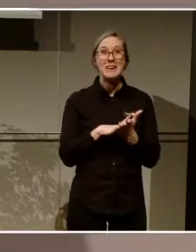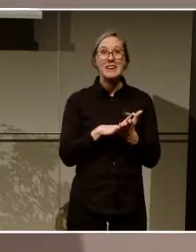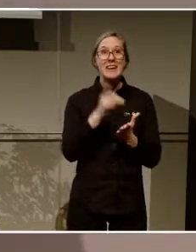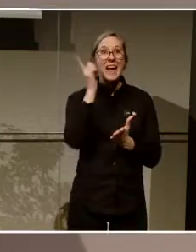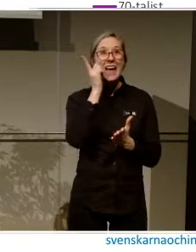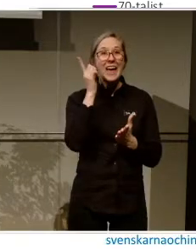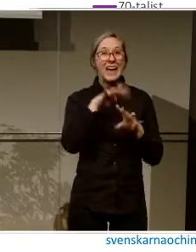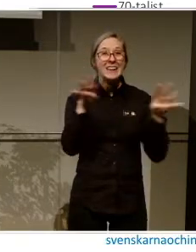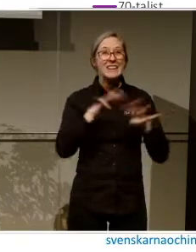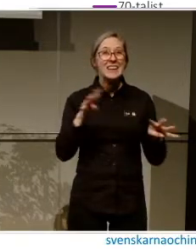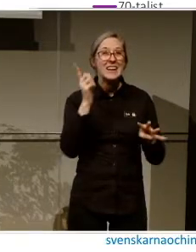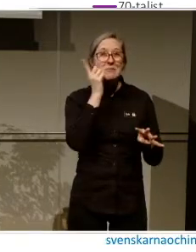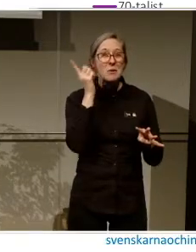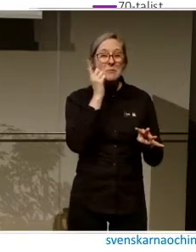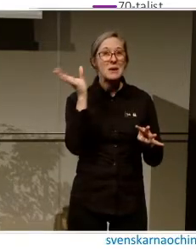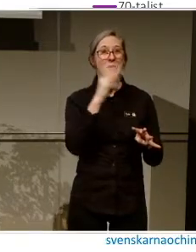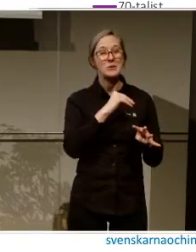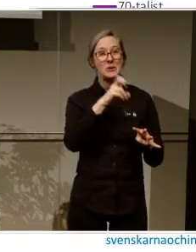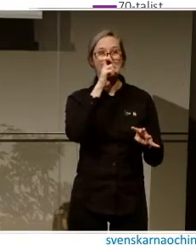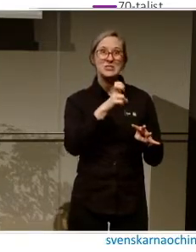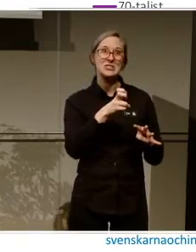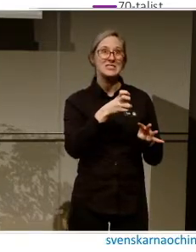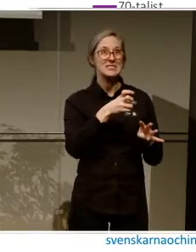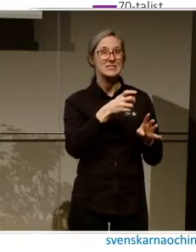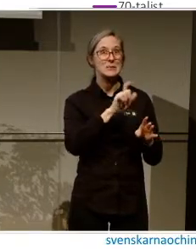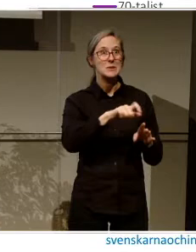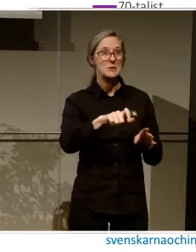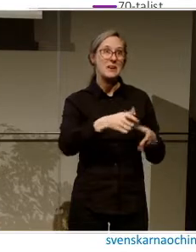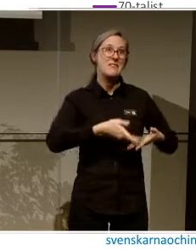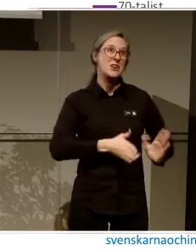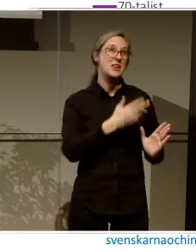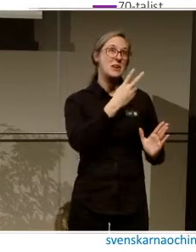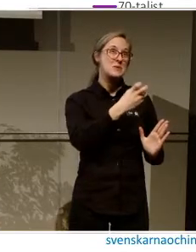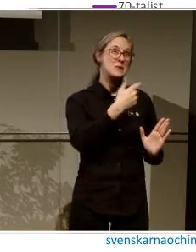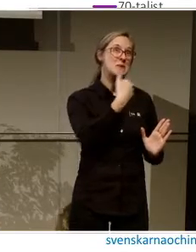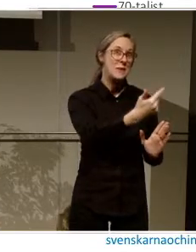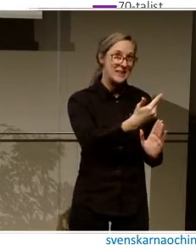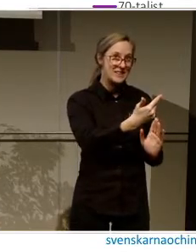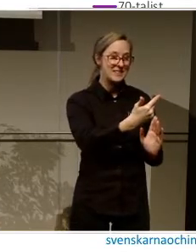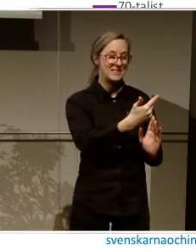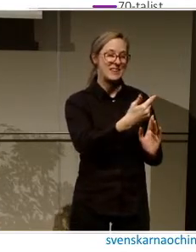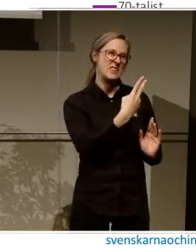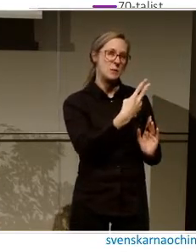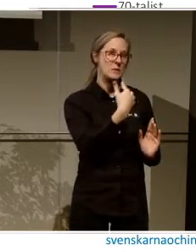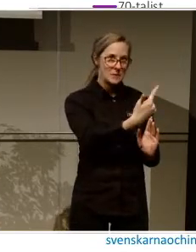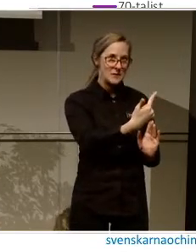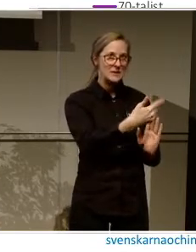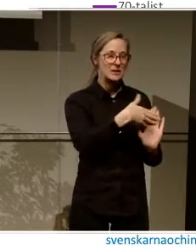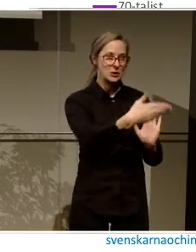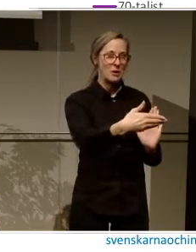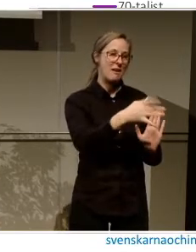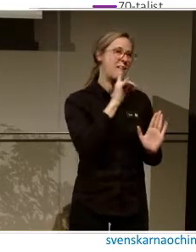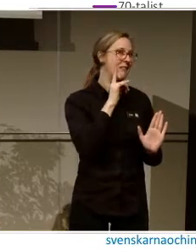att 20-talisterna. De som är födda på 2000-talet, de har ju hela tiden använt internet i